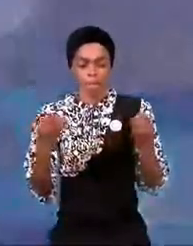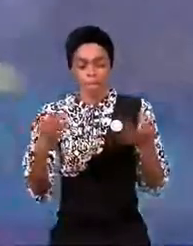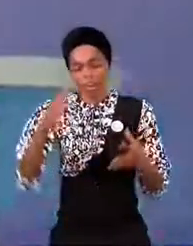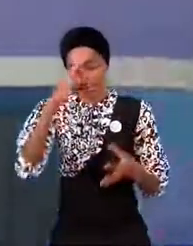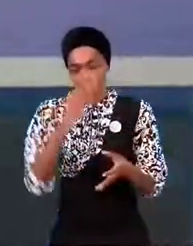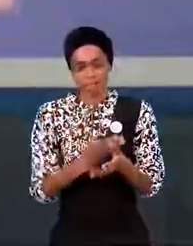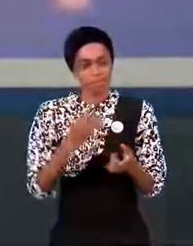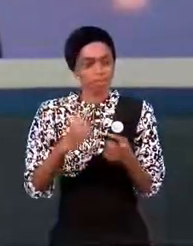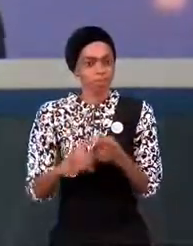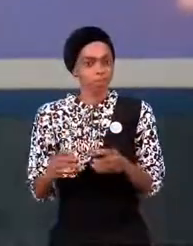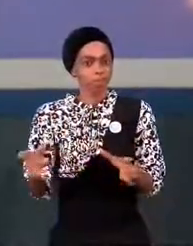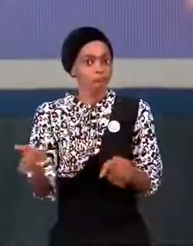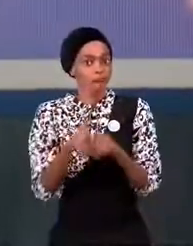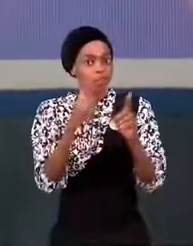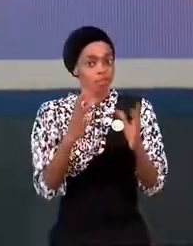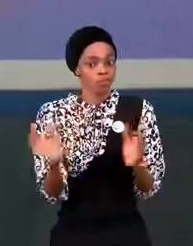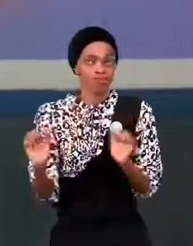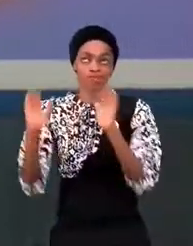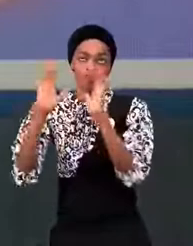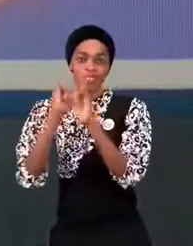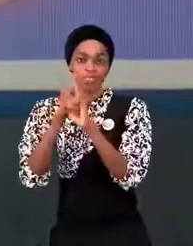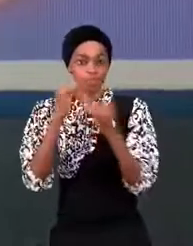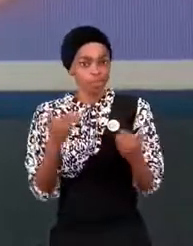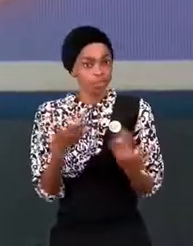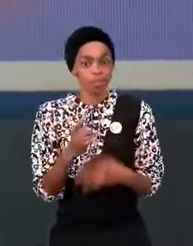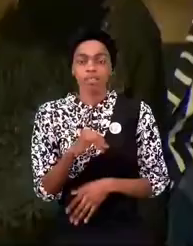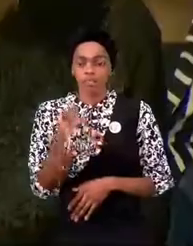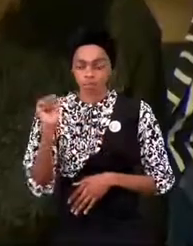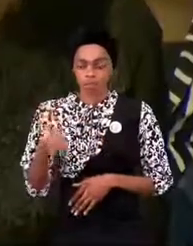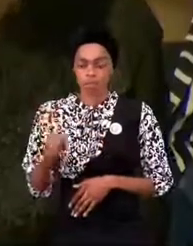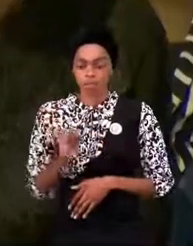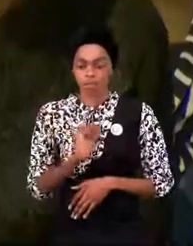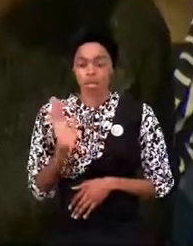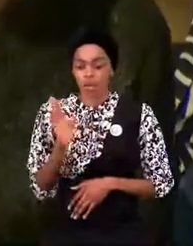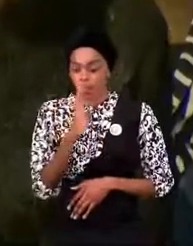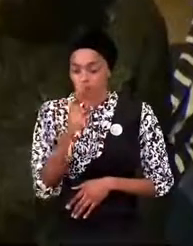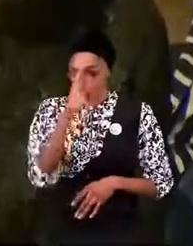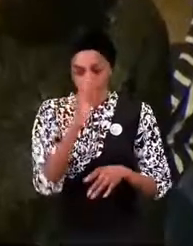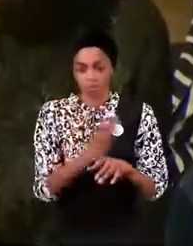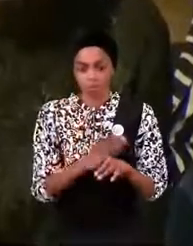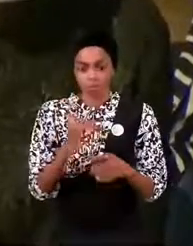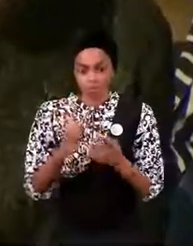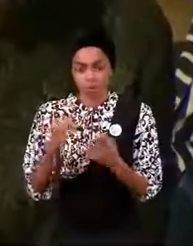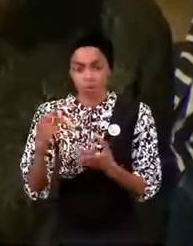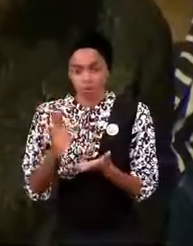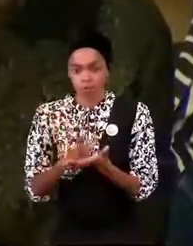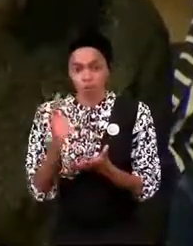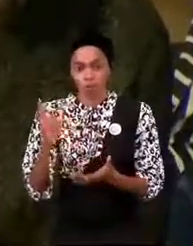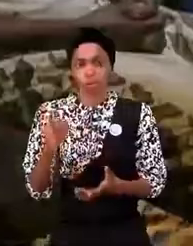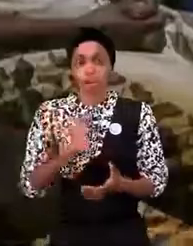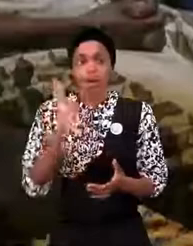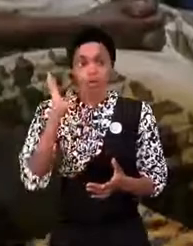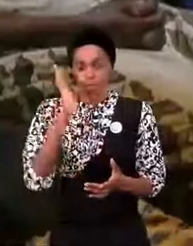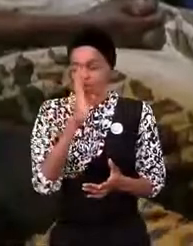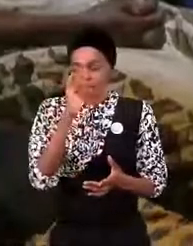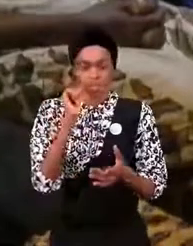tu dis, oui Seigneur, je suis là, je suis un fils pour la gloire, je serai une fille pour la gloire. Il va te prendre,